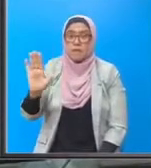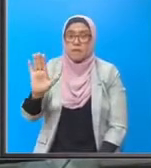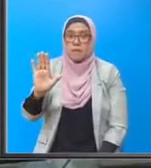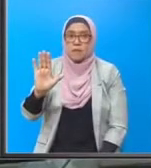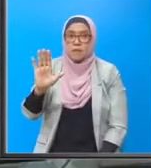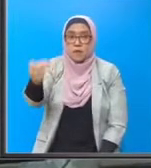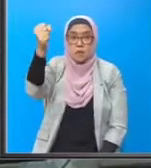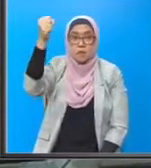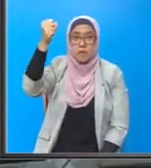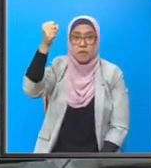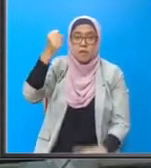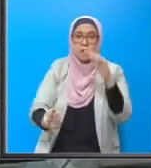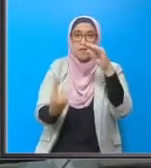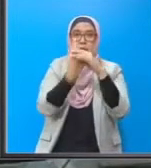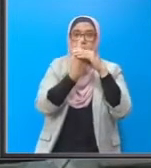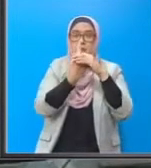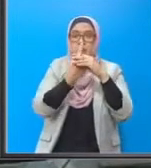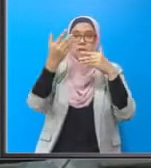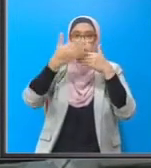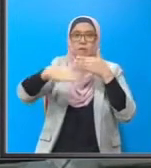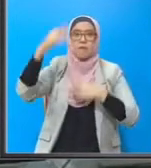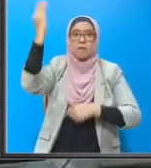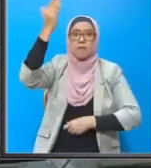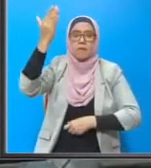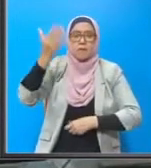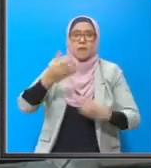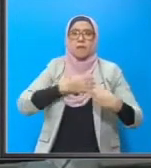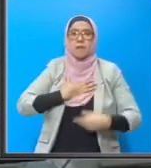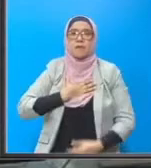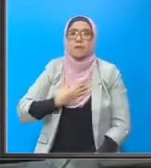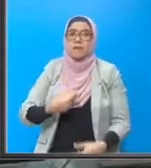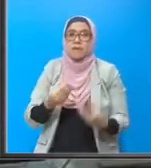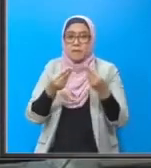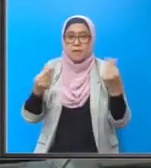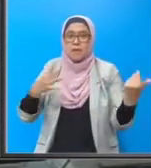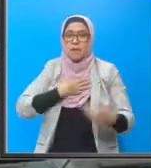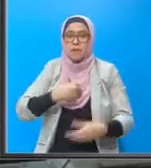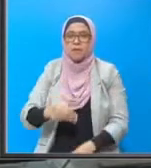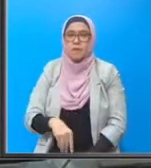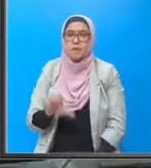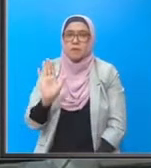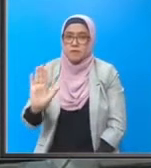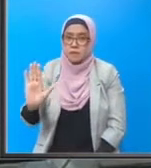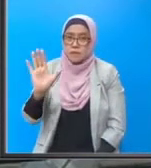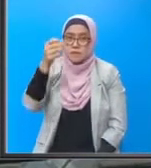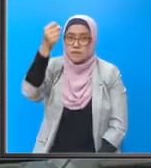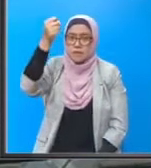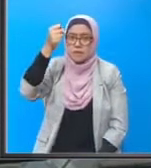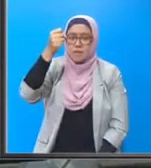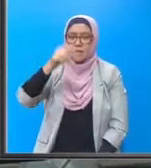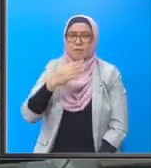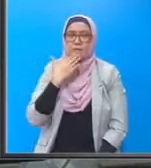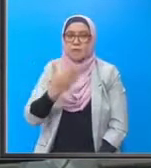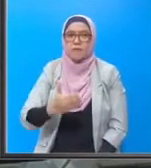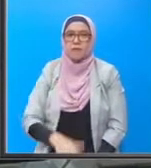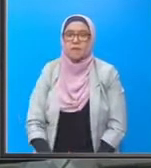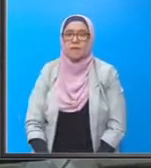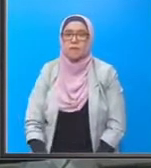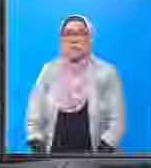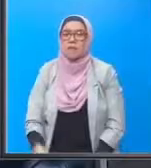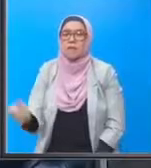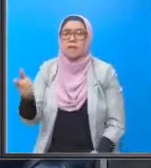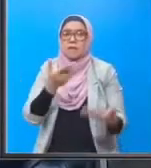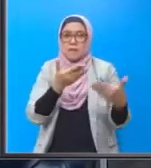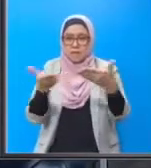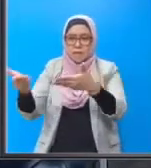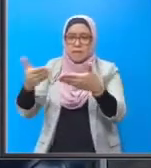selepas daripada nih perbahasan daripada Pasir Putih lepas lepas pasir putih itu enggak sih baik di Malaysia bikin tajam